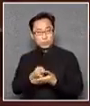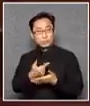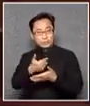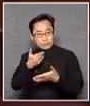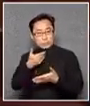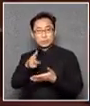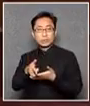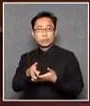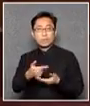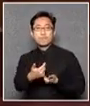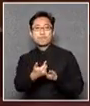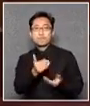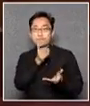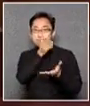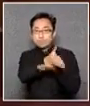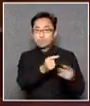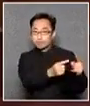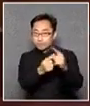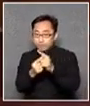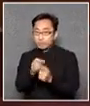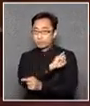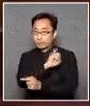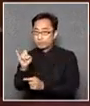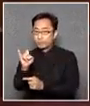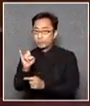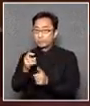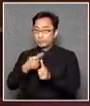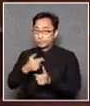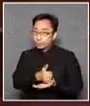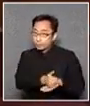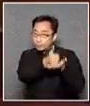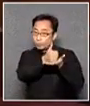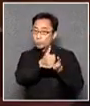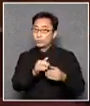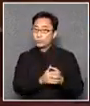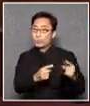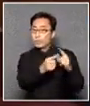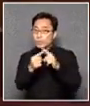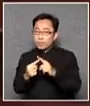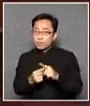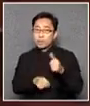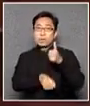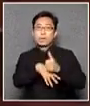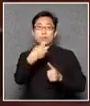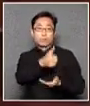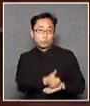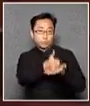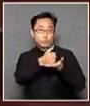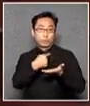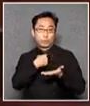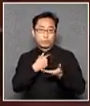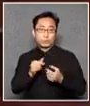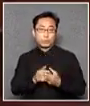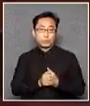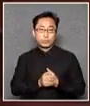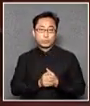以不侵擾人民為優先，不損害人民嘅基本權利。唯一個大